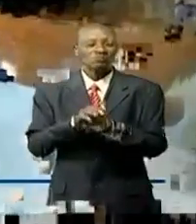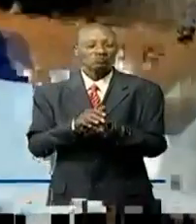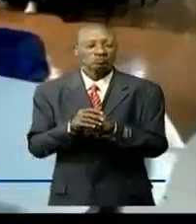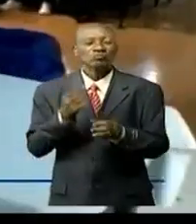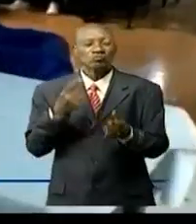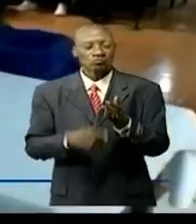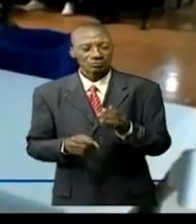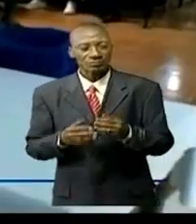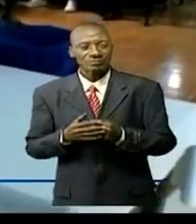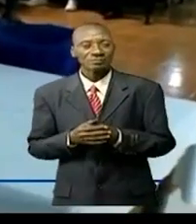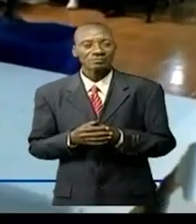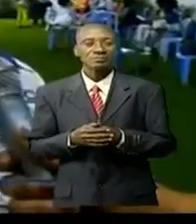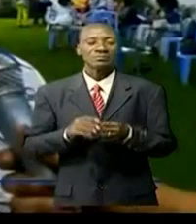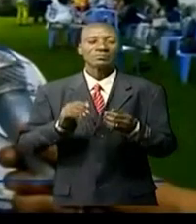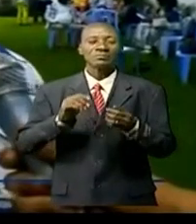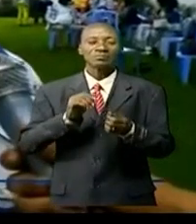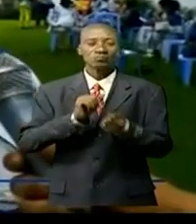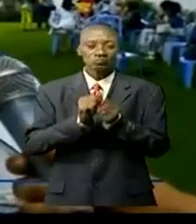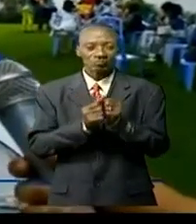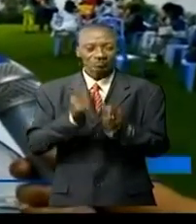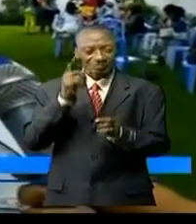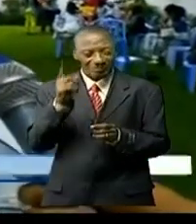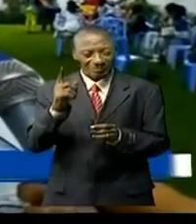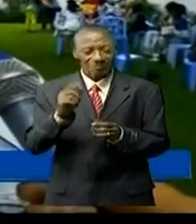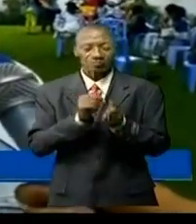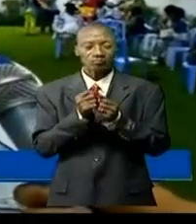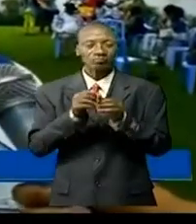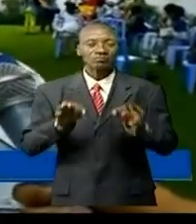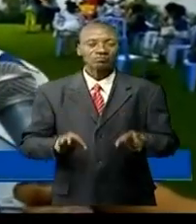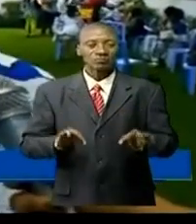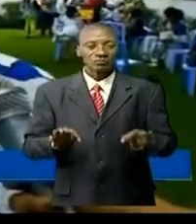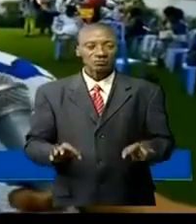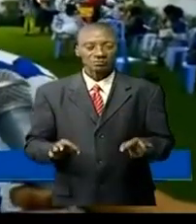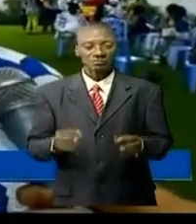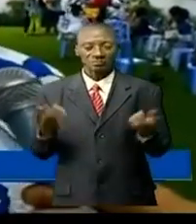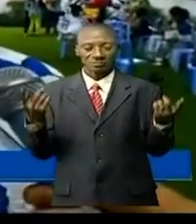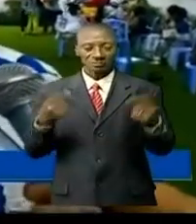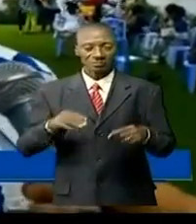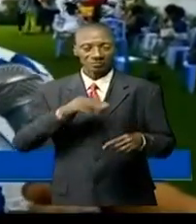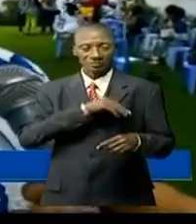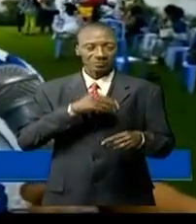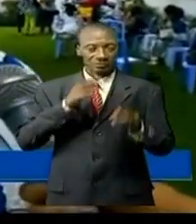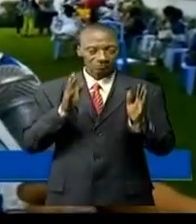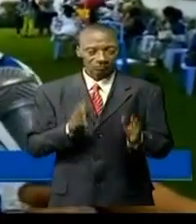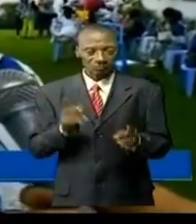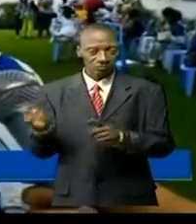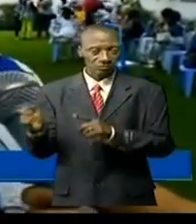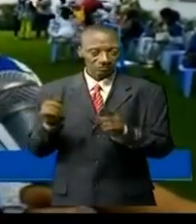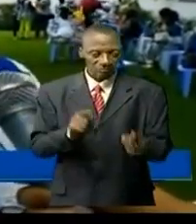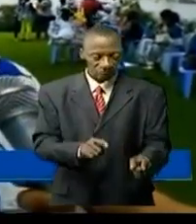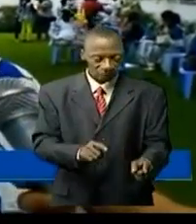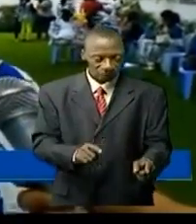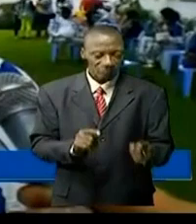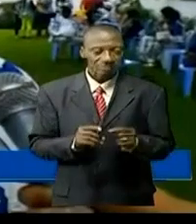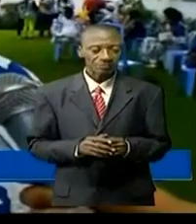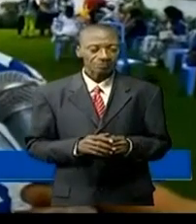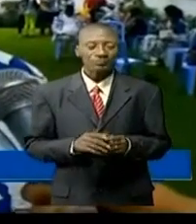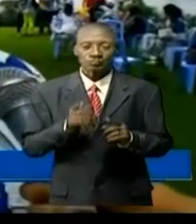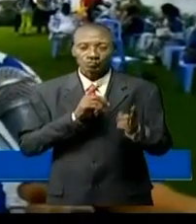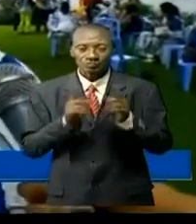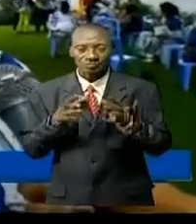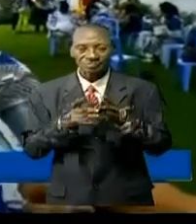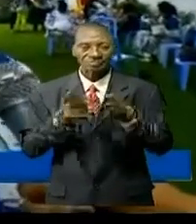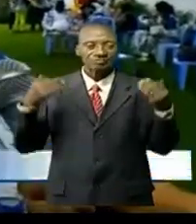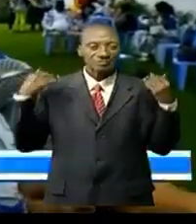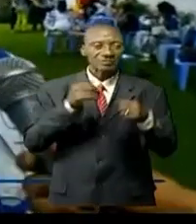c'est le problème foncier. Parce que lorsque les missionnaires sont venus, ils avaient traité avec les chefs coutumiers de